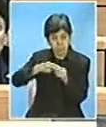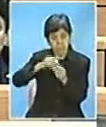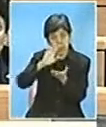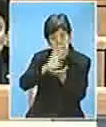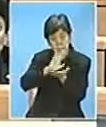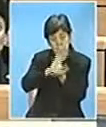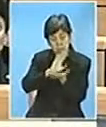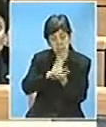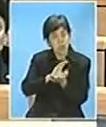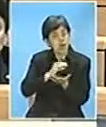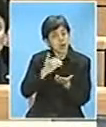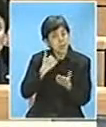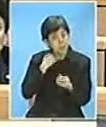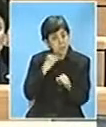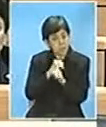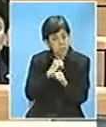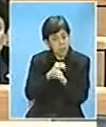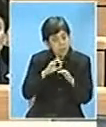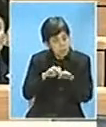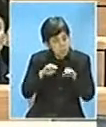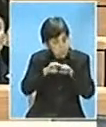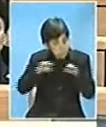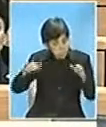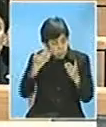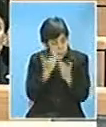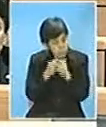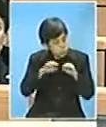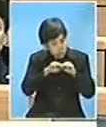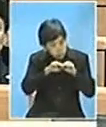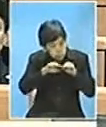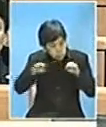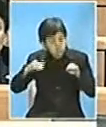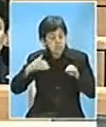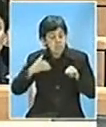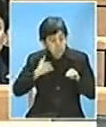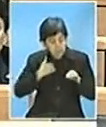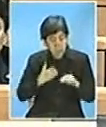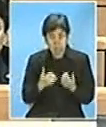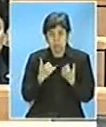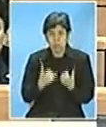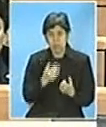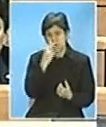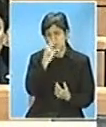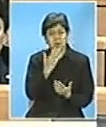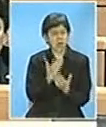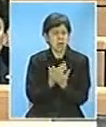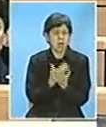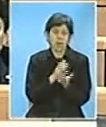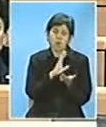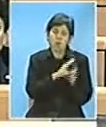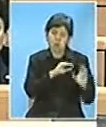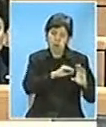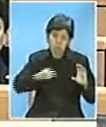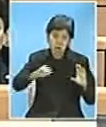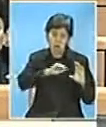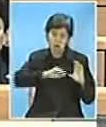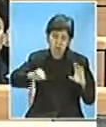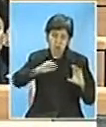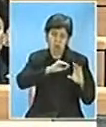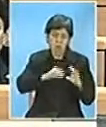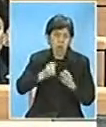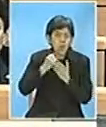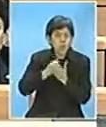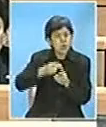มีนโยบายสำหรับการรักษาเสถียรภาพราคาแต่ปัจจุบันยังใช้เงินกองทุนเข้าไปอุดหนุนแ